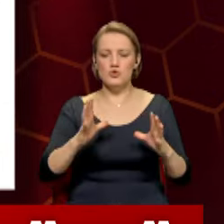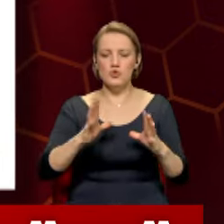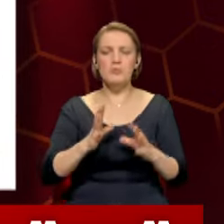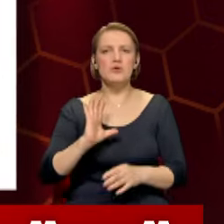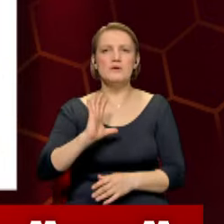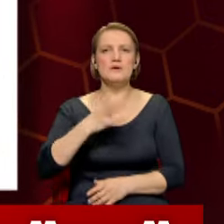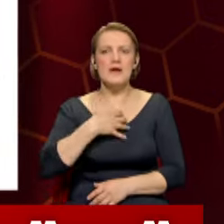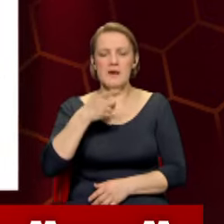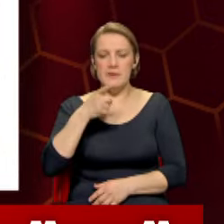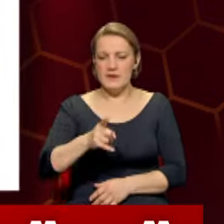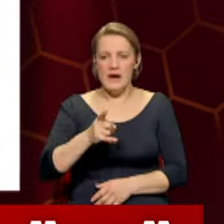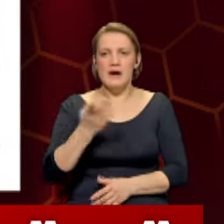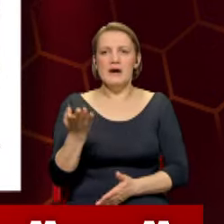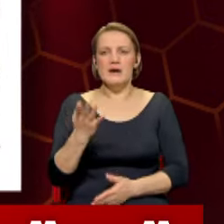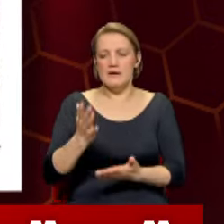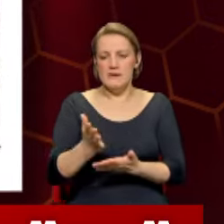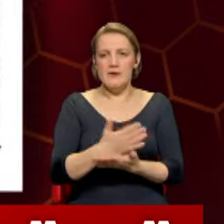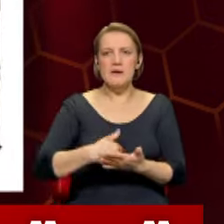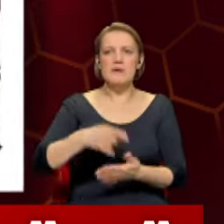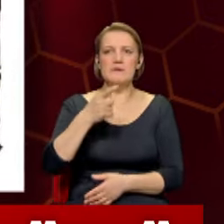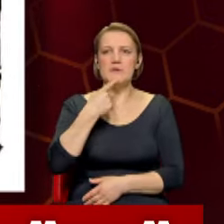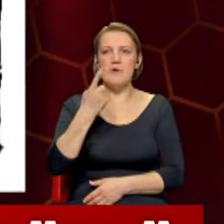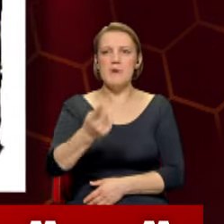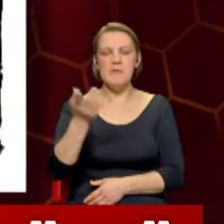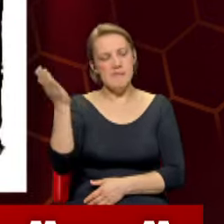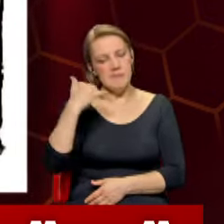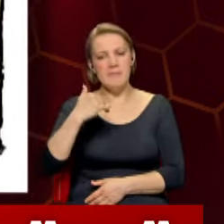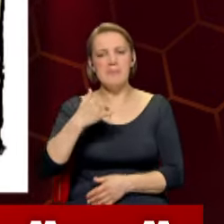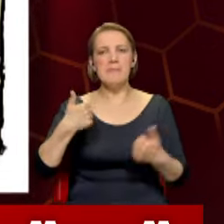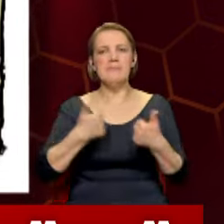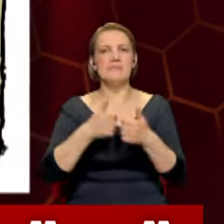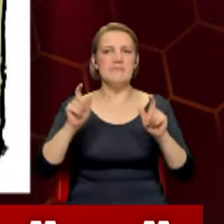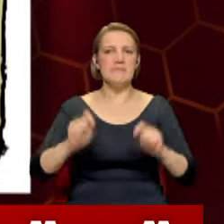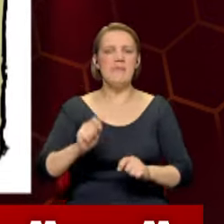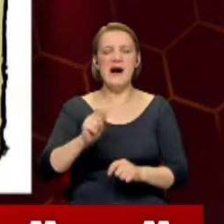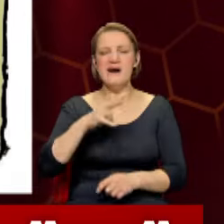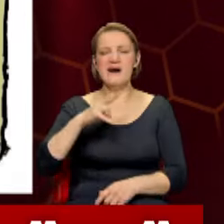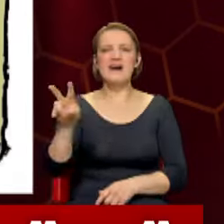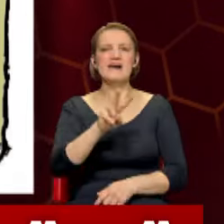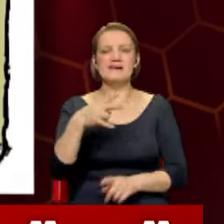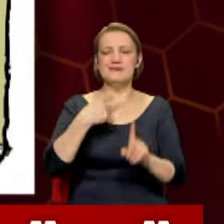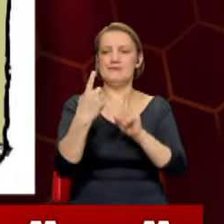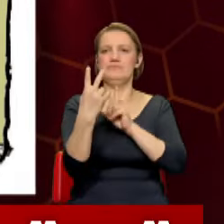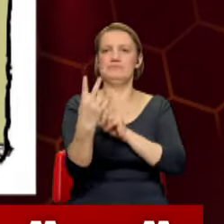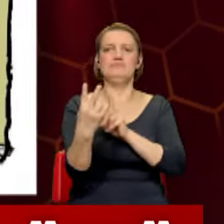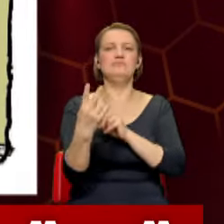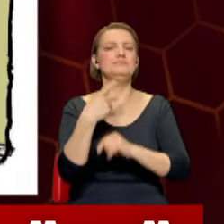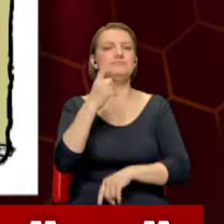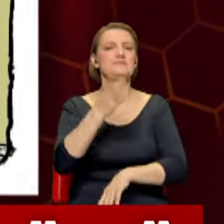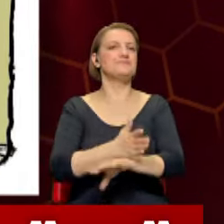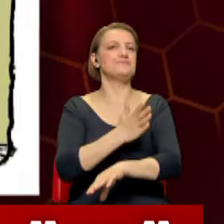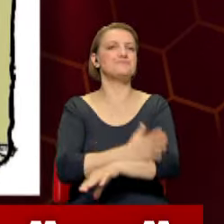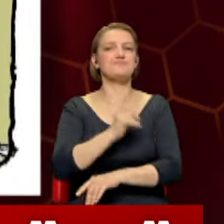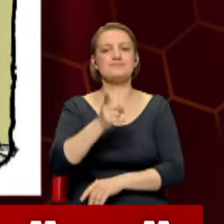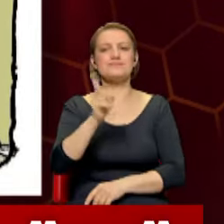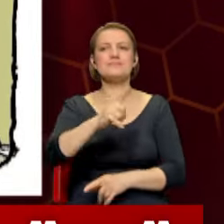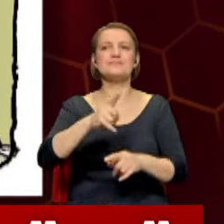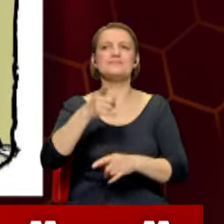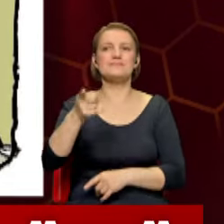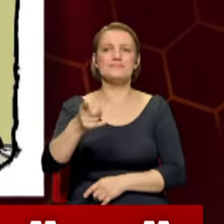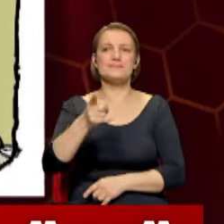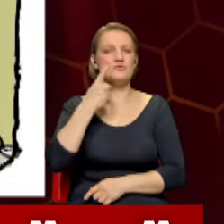sahibinden beklenen teklif gelir diyor Bülent Çelik. Hadi gelin maç yapalım ikinize karşı tek diyor bir vatandaş ve diğer